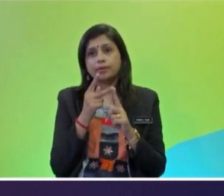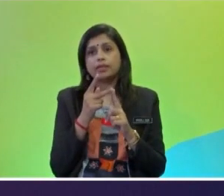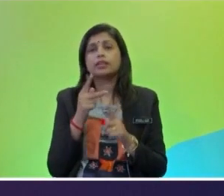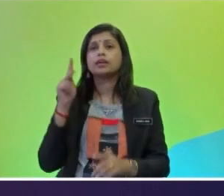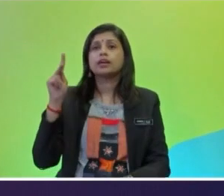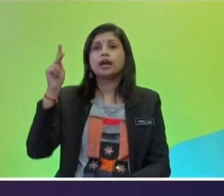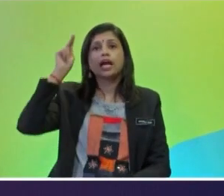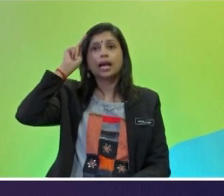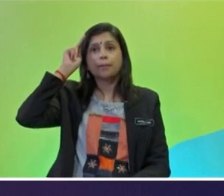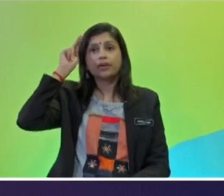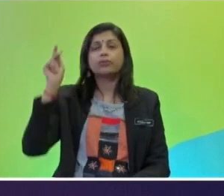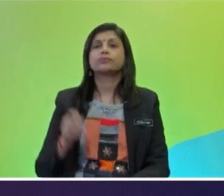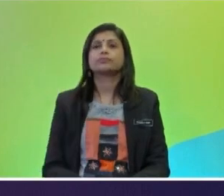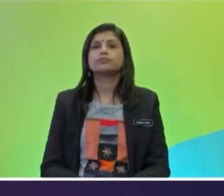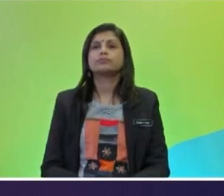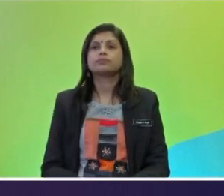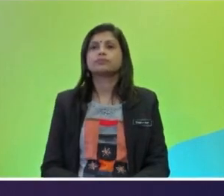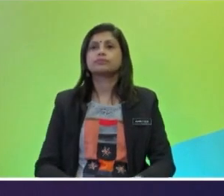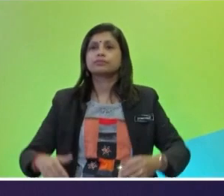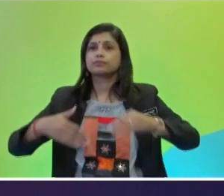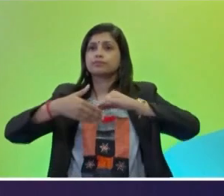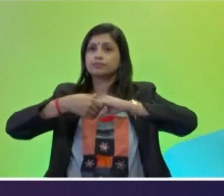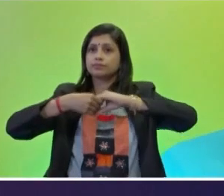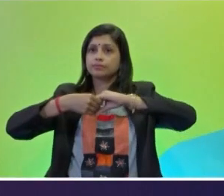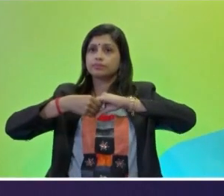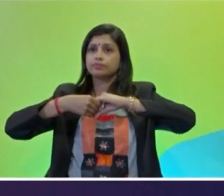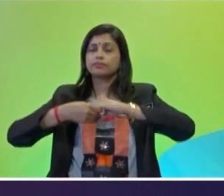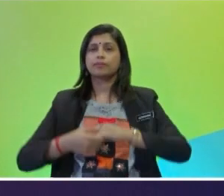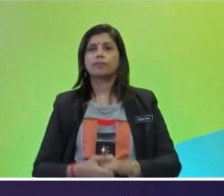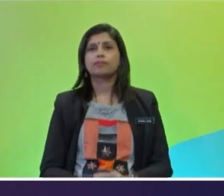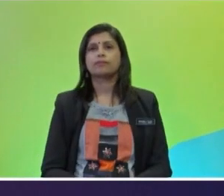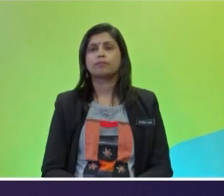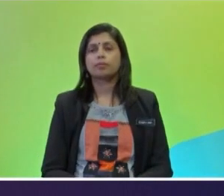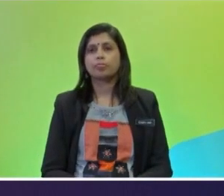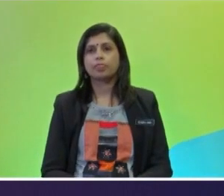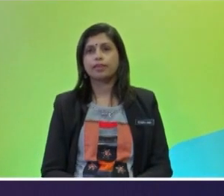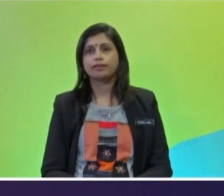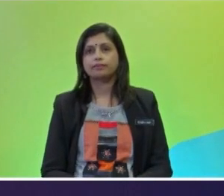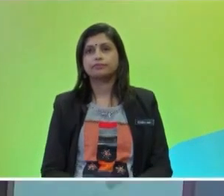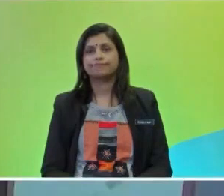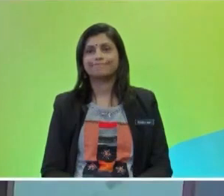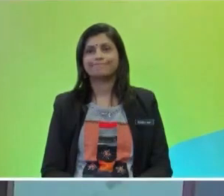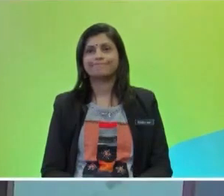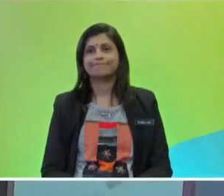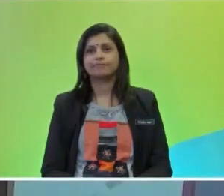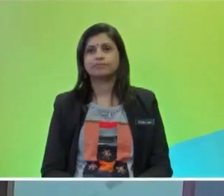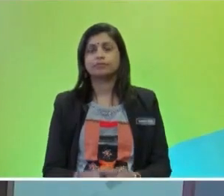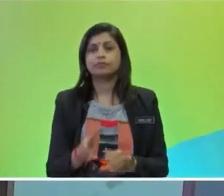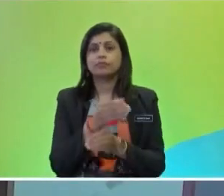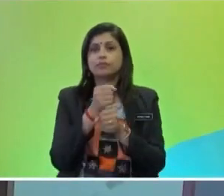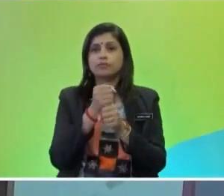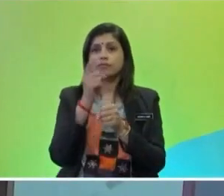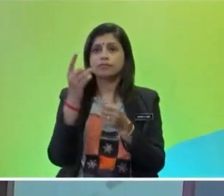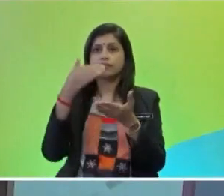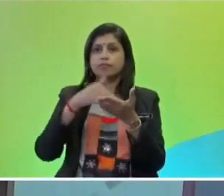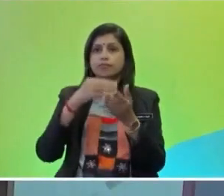Kalau murid nampak dalam tu, saya letak dalam warna merah, bulatan yang warna merah, mengucapkan terima kasih. Tanya, satu stiker lagi. Ya, satu stiker